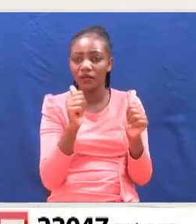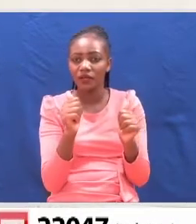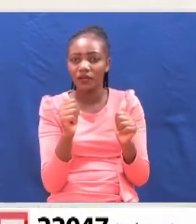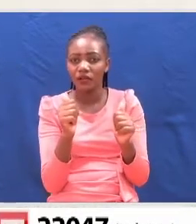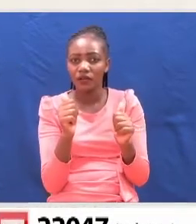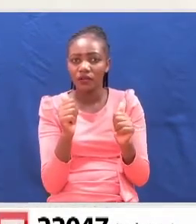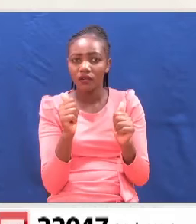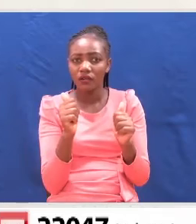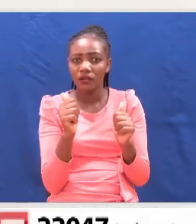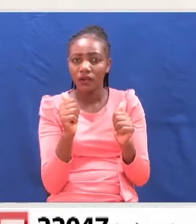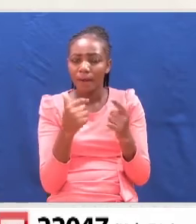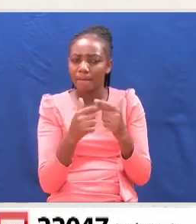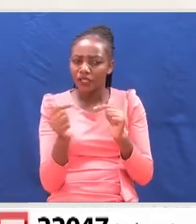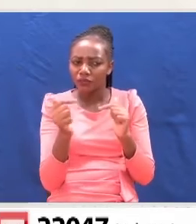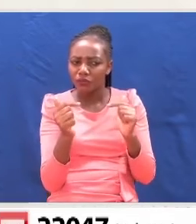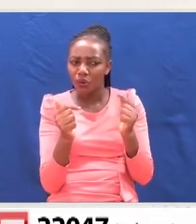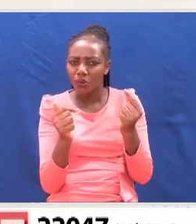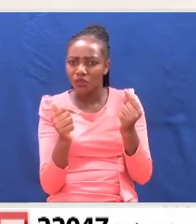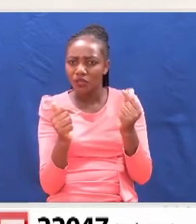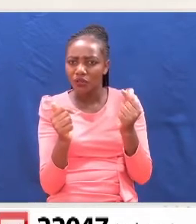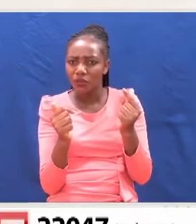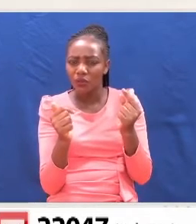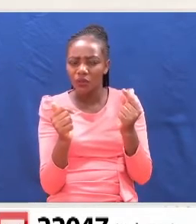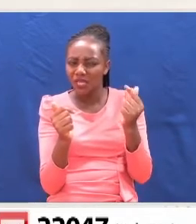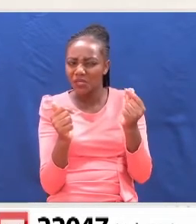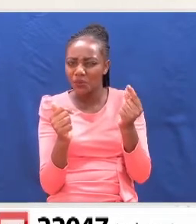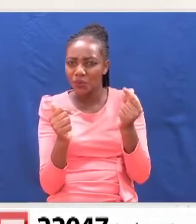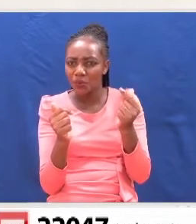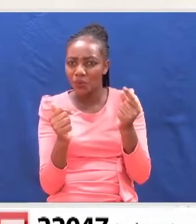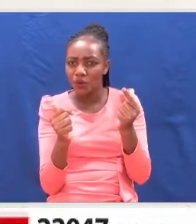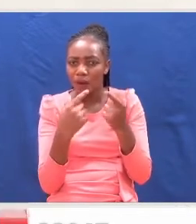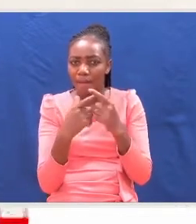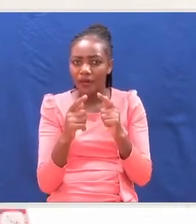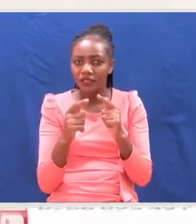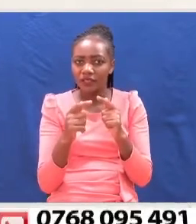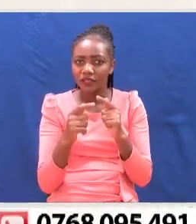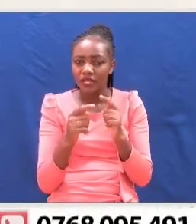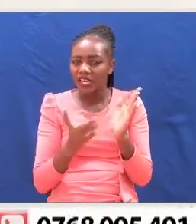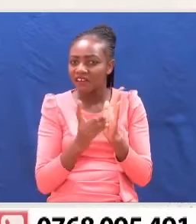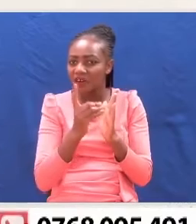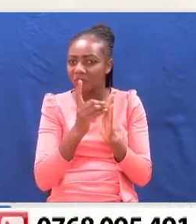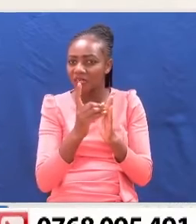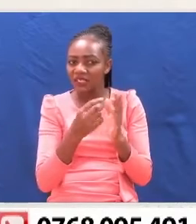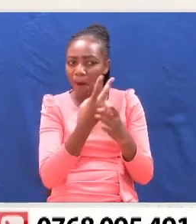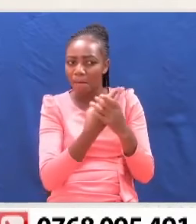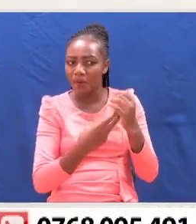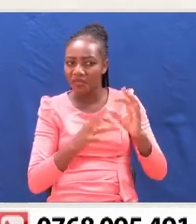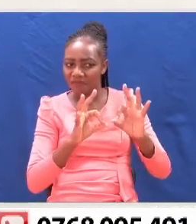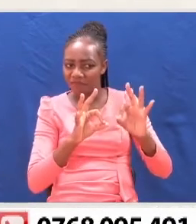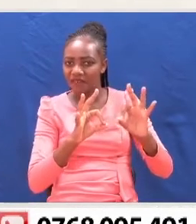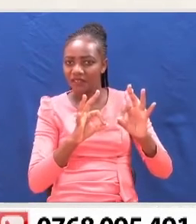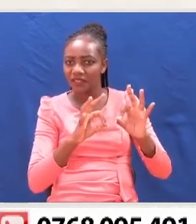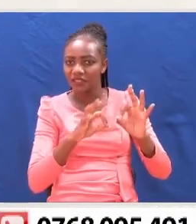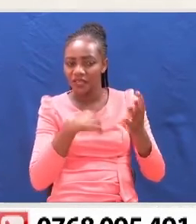kama kuna utofautiana kidogo ni kwa masuala fulani tu, lakini kwa uendeshaji wa inji nafikiria wanaongea,